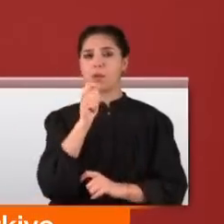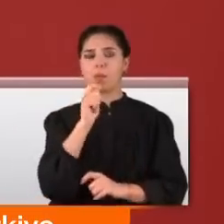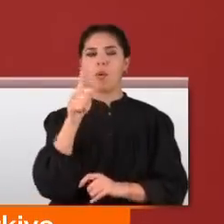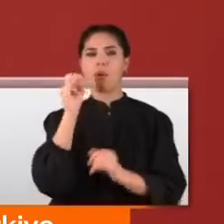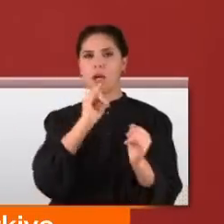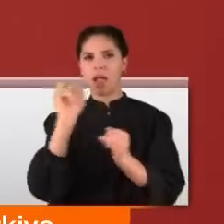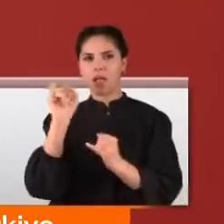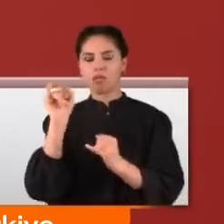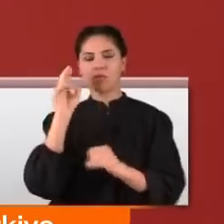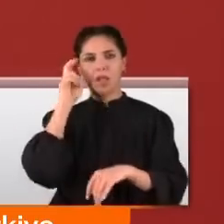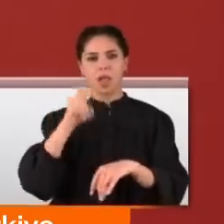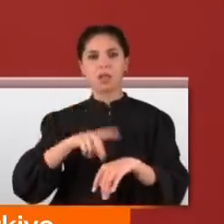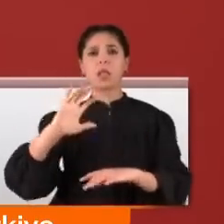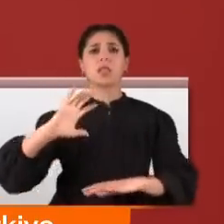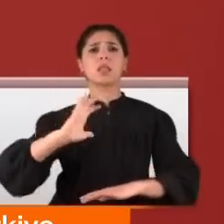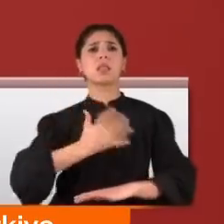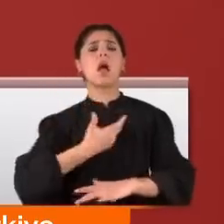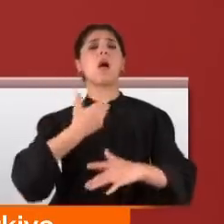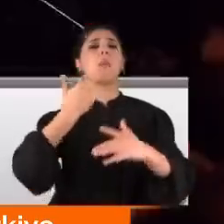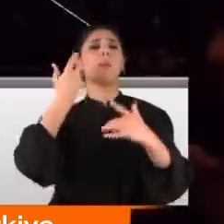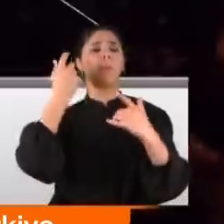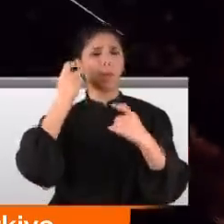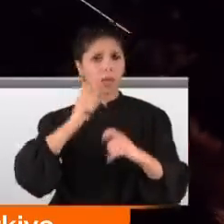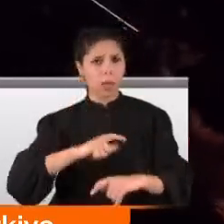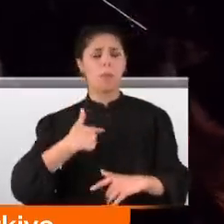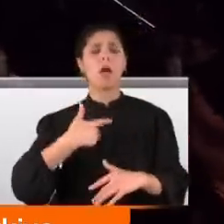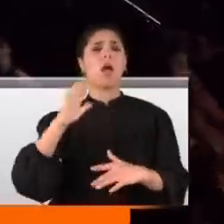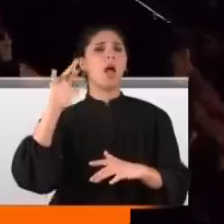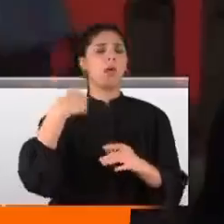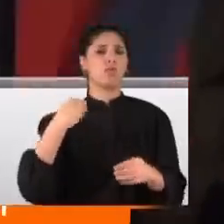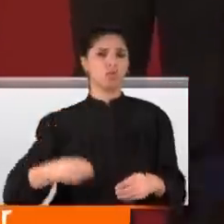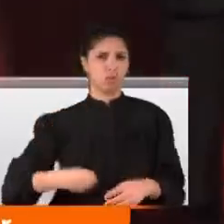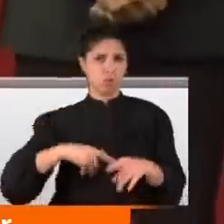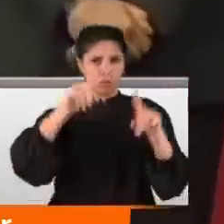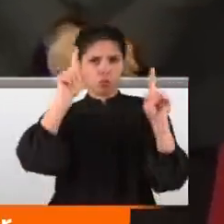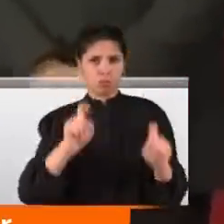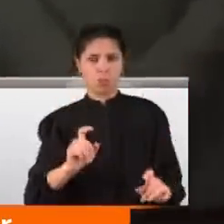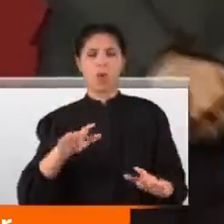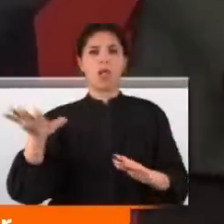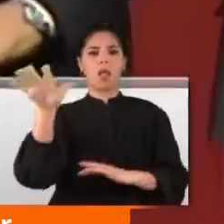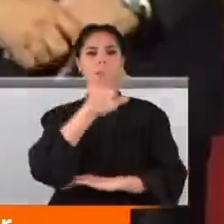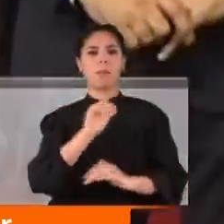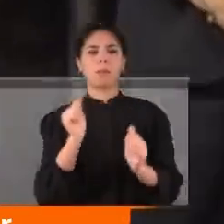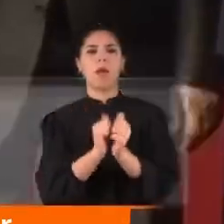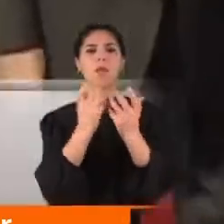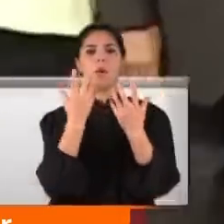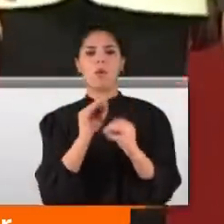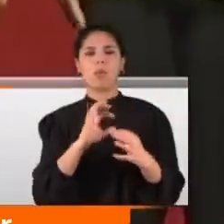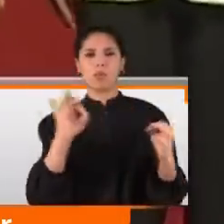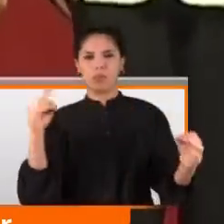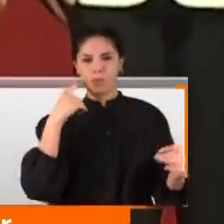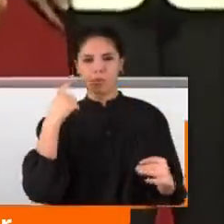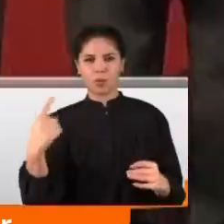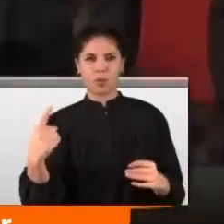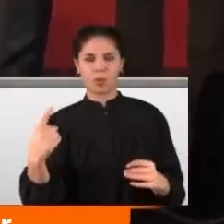hatırlattı. Sahiplenmemek kabahat olacakken sahiplenmek kabahat oldu dedi. Hatta bütünleşme sağlayamadık sözleriyle üstü